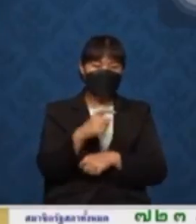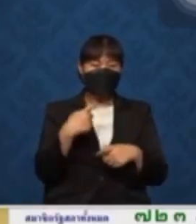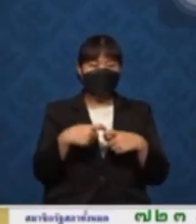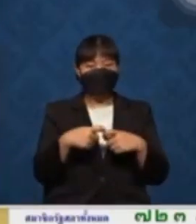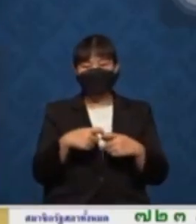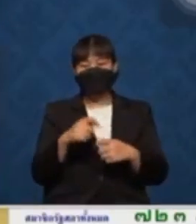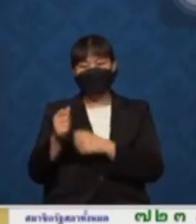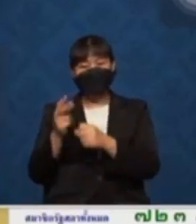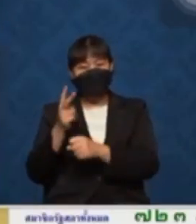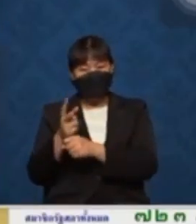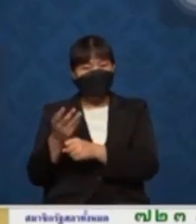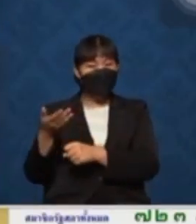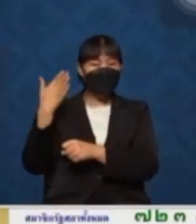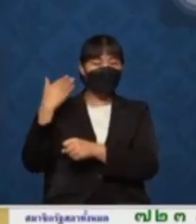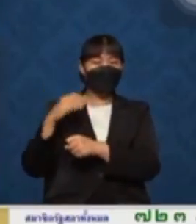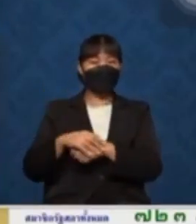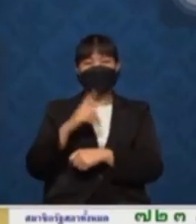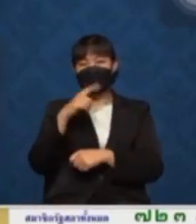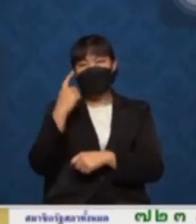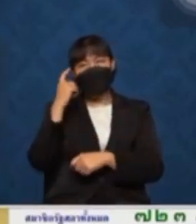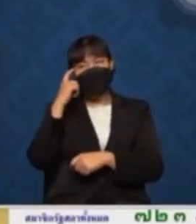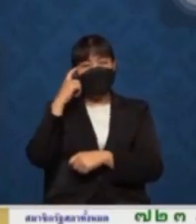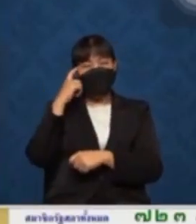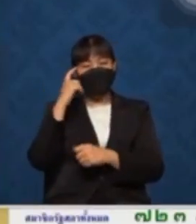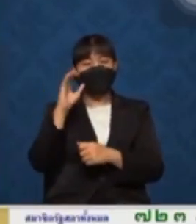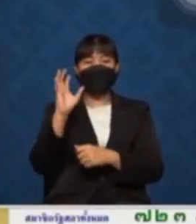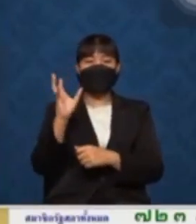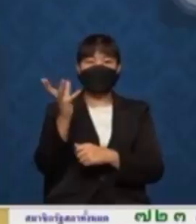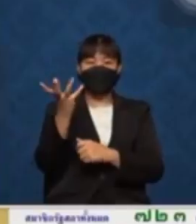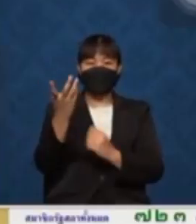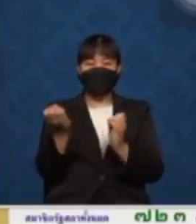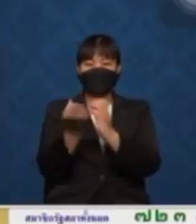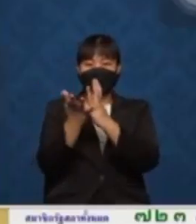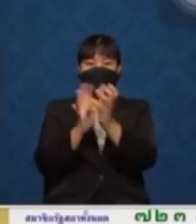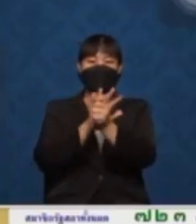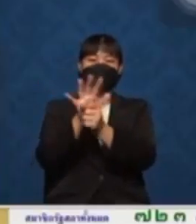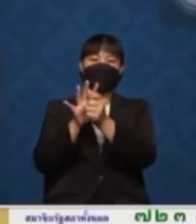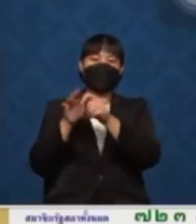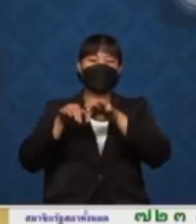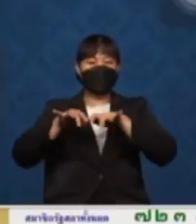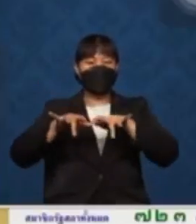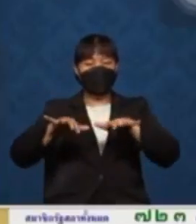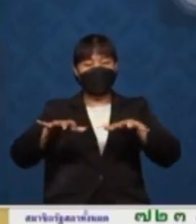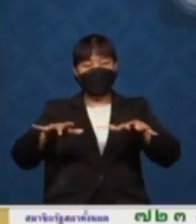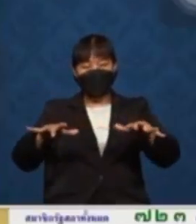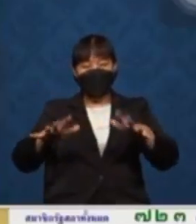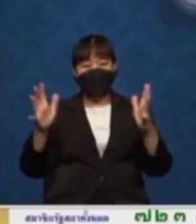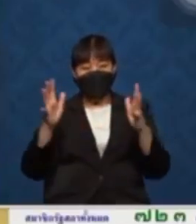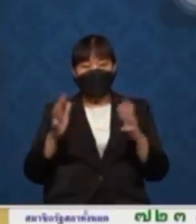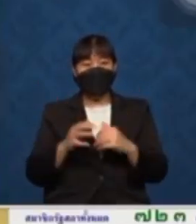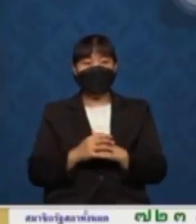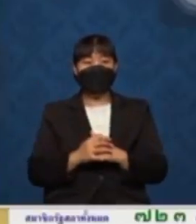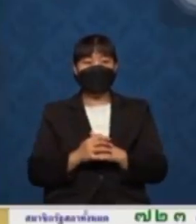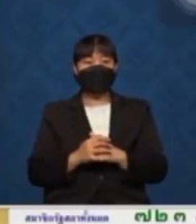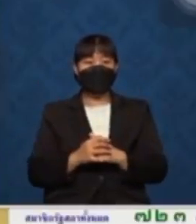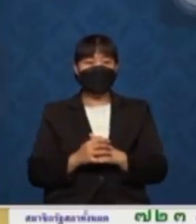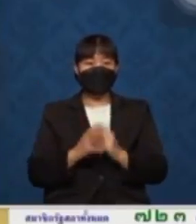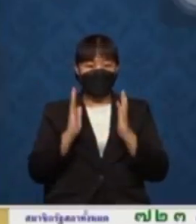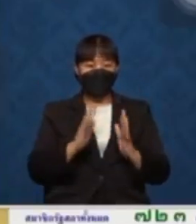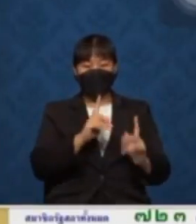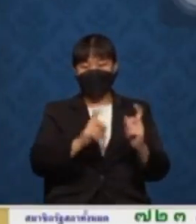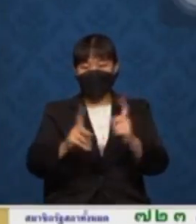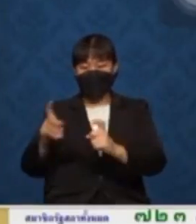เมื่อ2ปีที่แล้วใครจะคิดครับว่าโลกเราจะเผชิญวิกฤตโควิดที่มาสร้างความสูญเสียให้กับประเทศเราและชีวิตของประชาชนได้ขนา